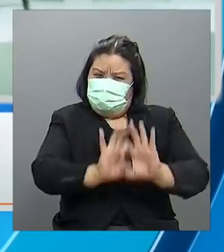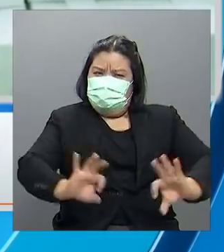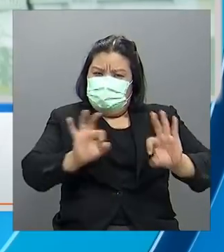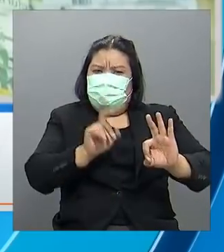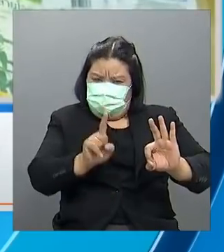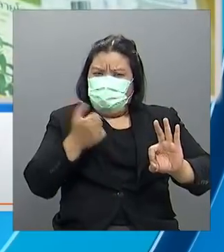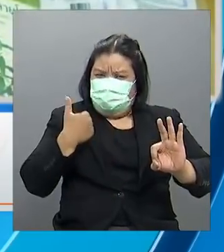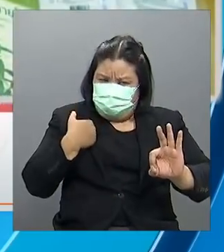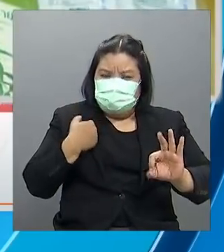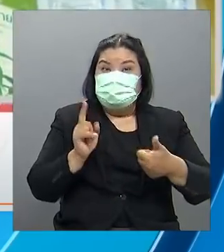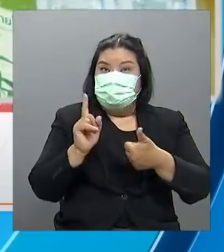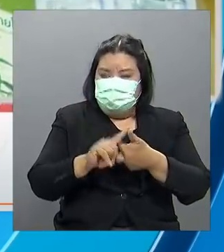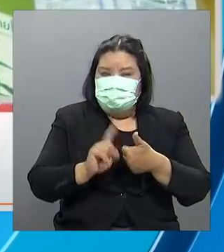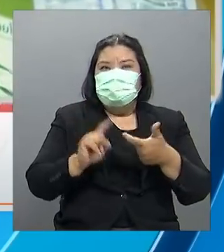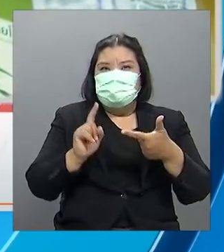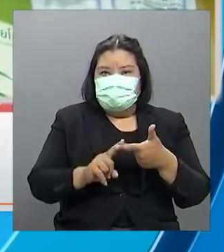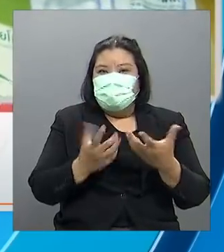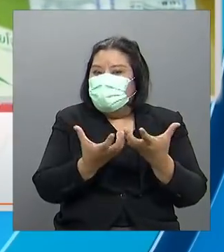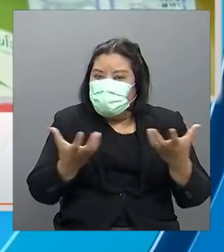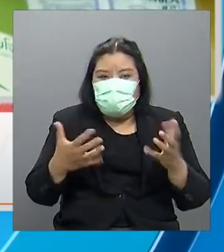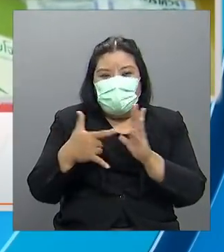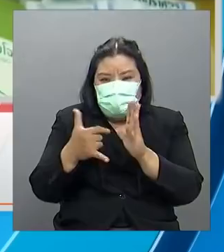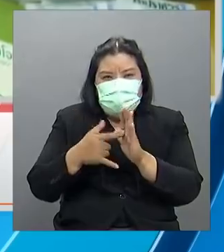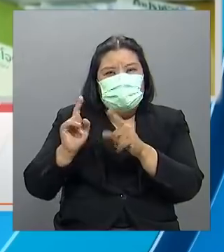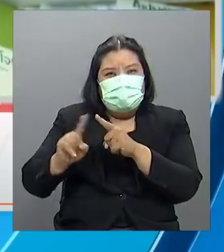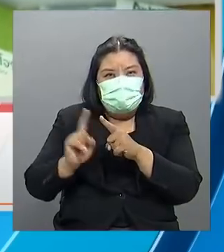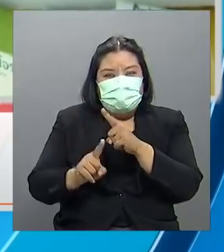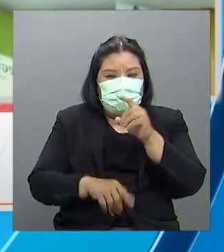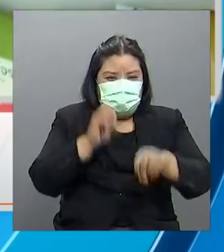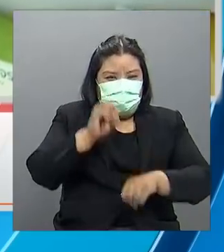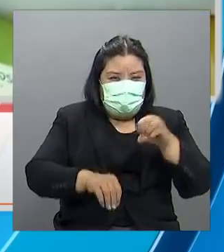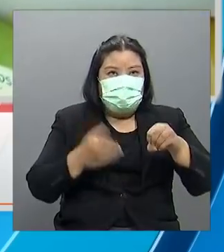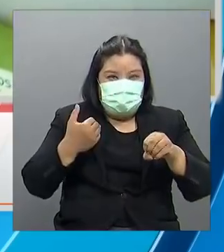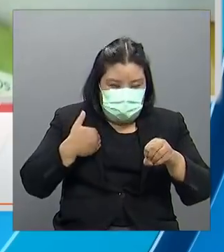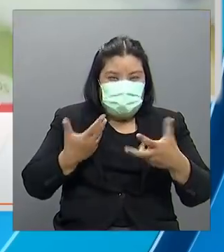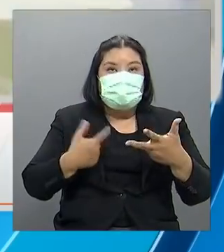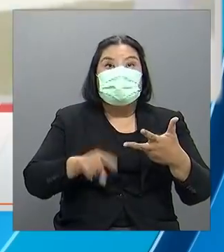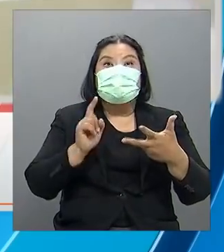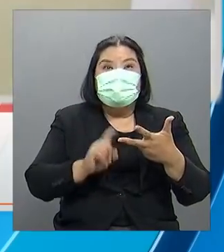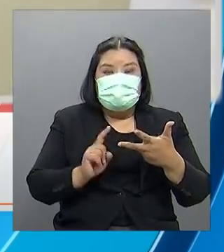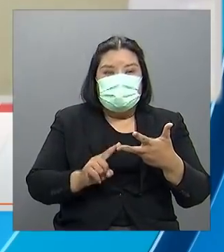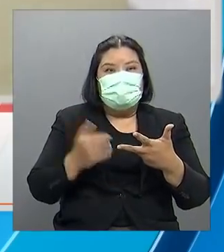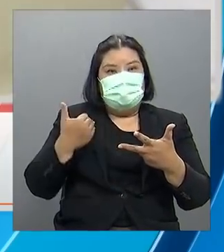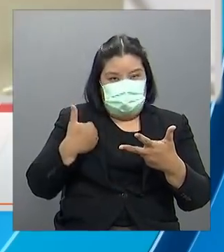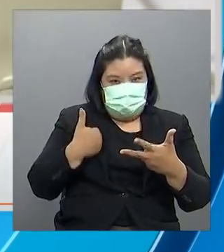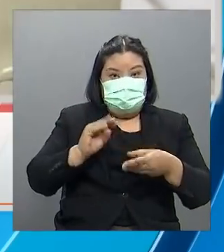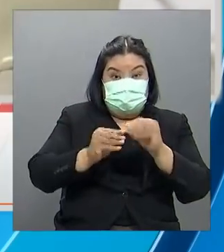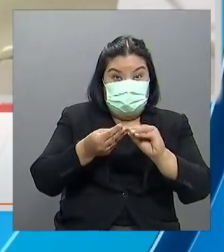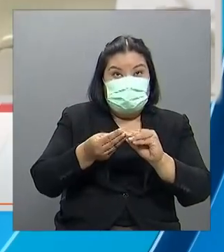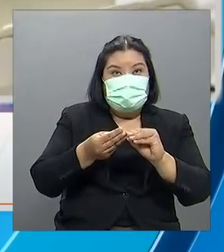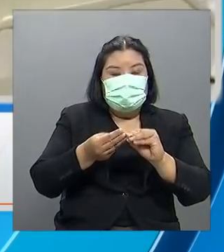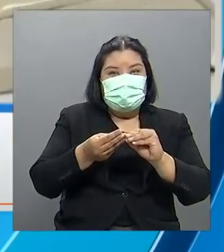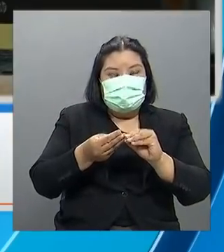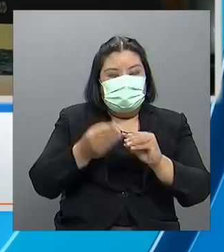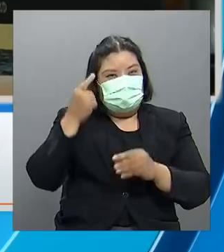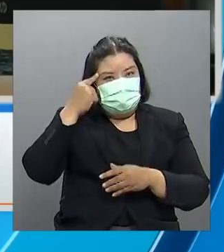ที่มีอุปกรณ์มีเวชภัณฑ์ที่จำเป็นบวกกับระบบติดตามที่ใช้งานง่ายแล้วก็สามารถเป็นการสื่อสารสองทางระหว่างผู้ที่